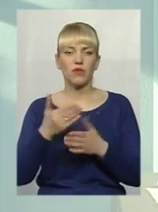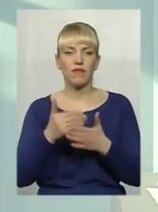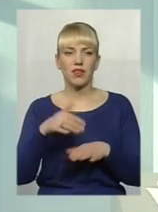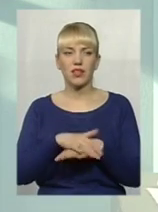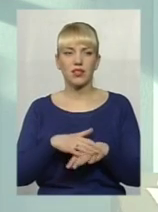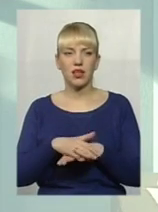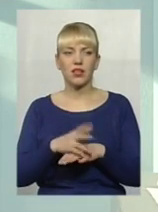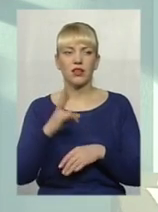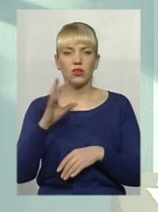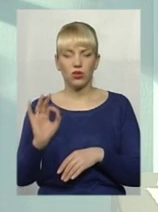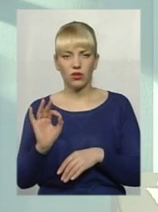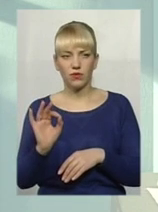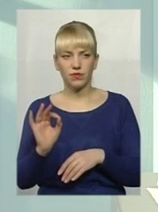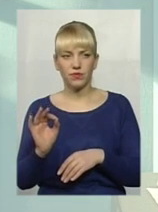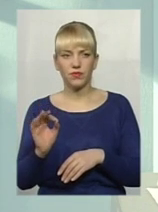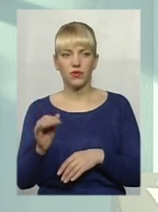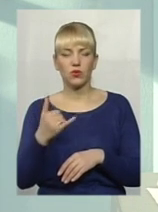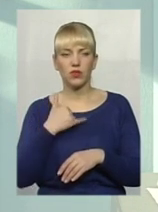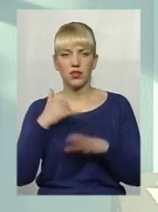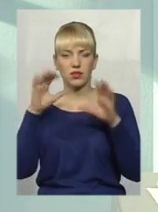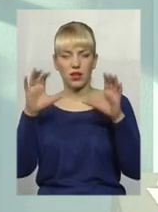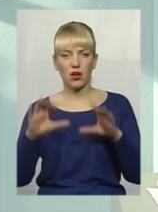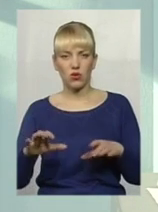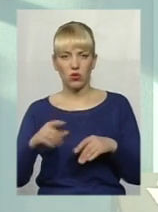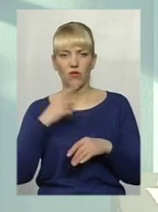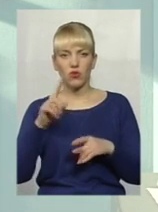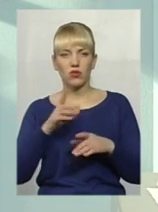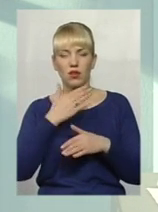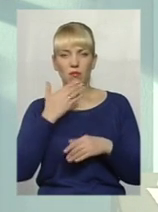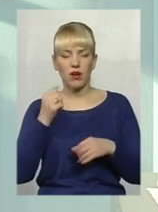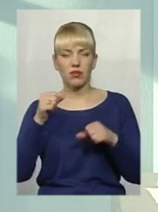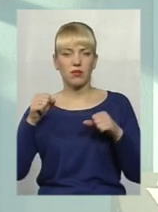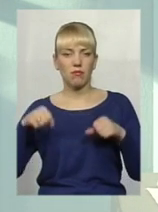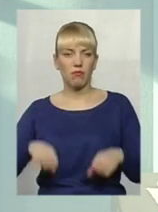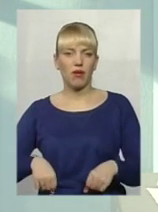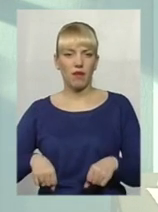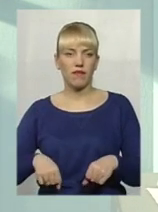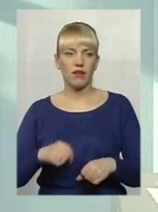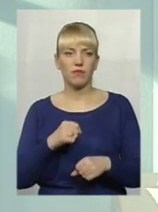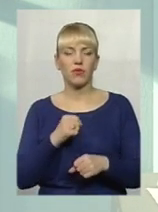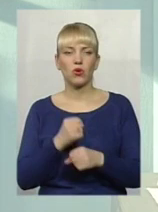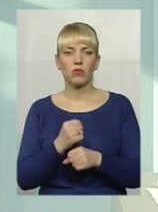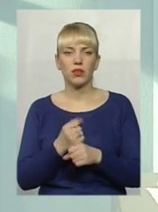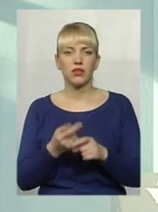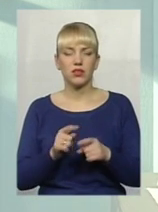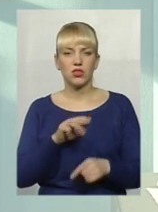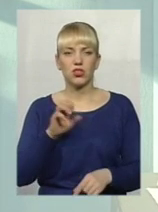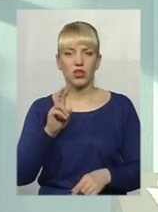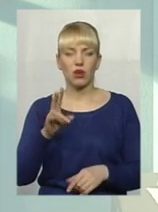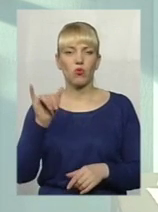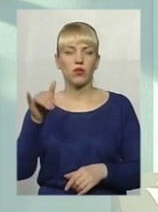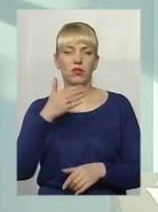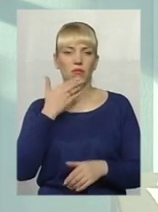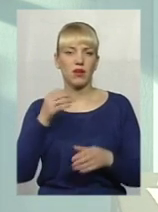їх здавати. Але знову ж впираємося в наше законодавство, що не мають права робити ЖЕКи, тому що вони не мають ліцензії на поводження